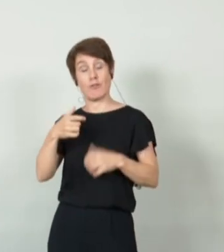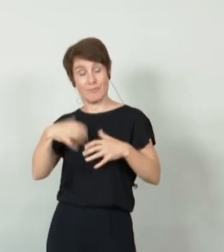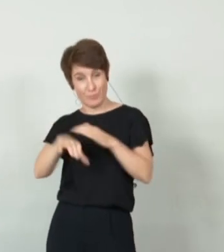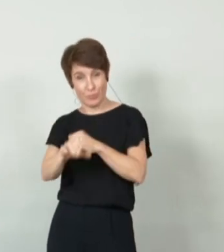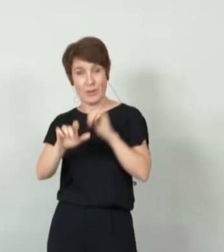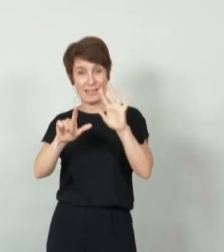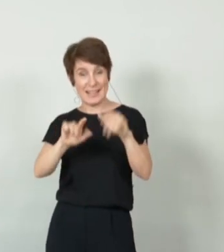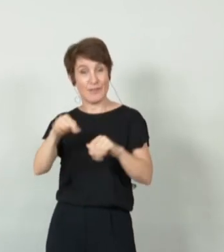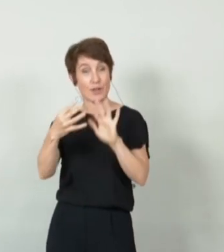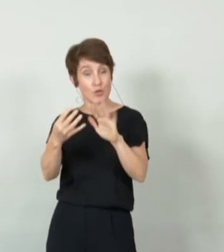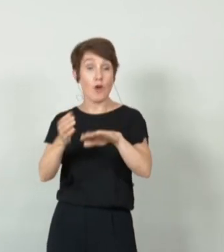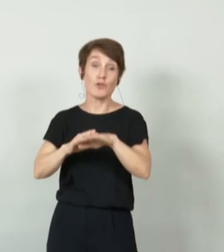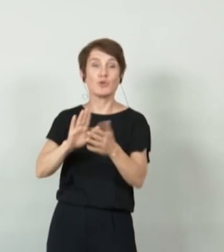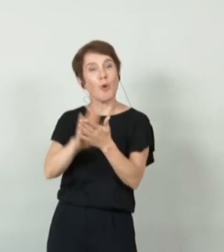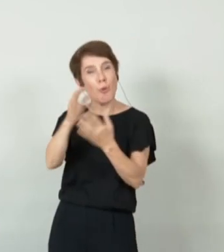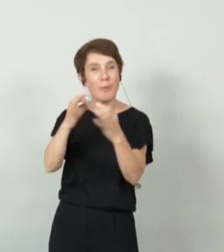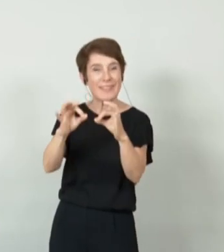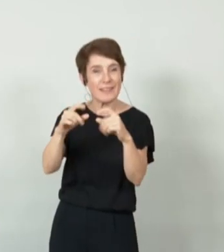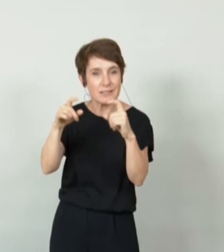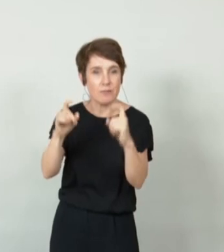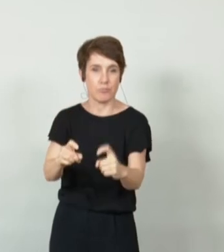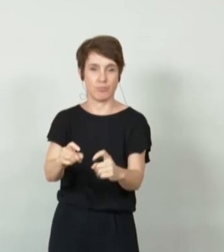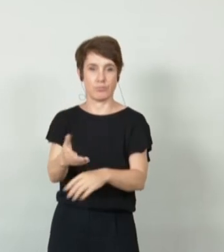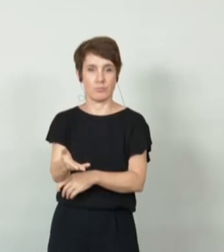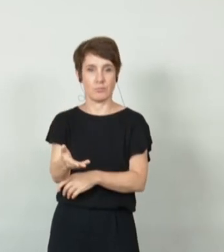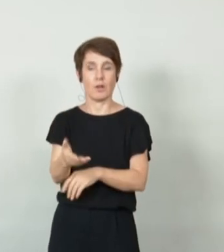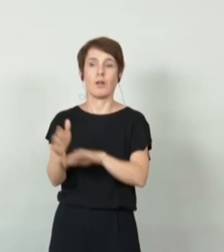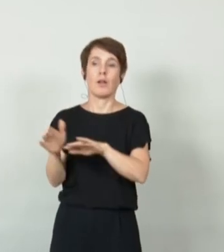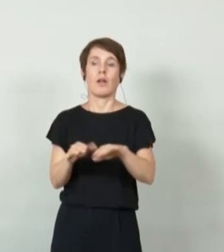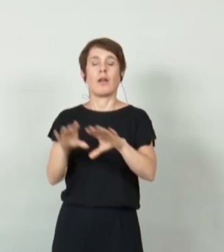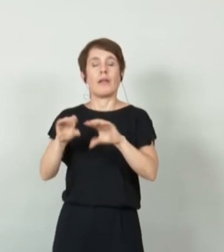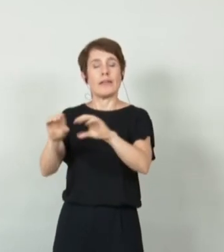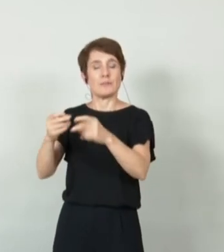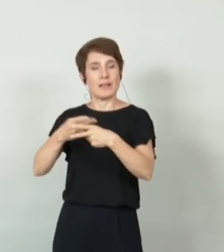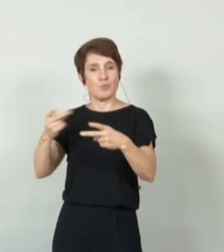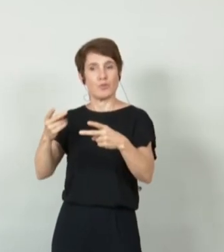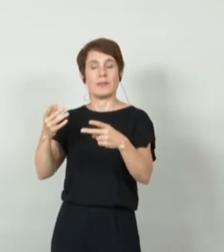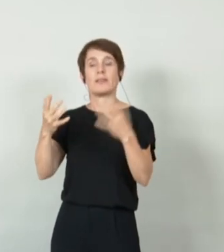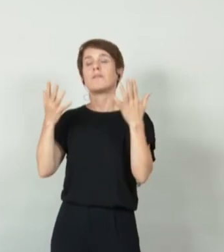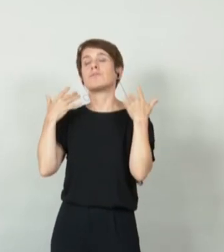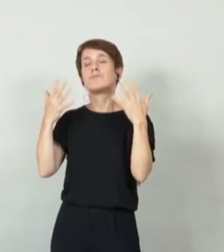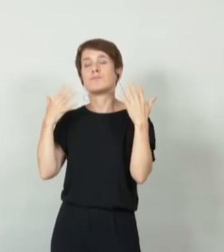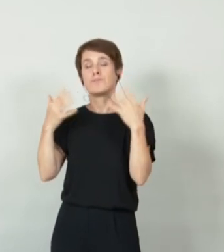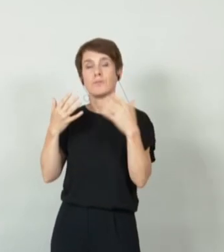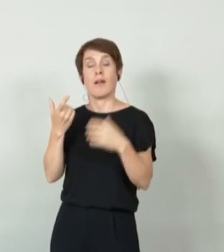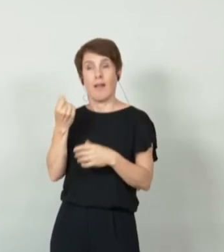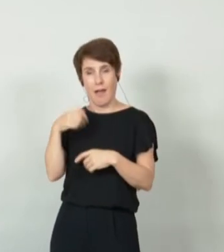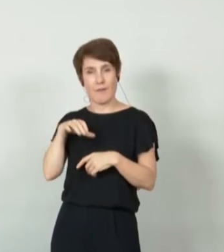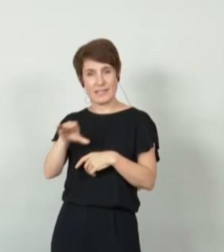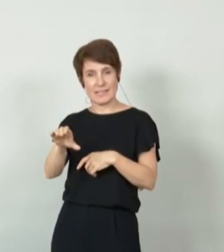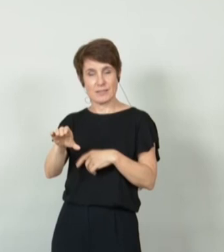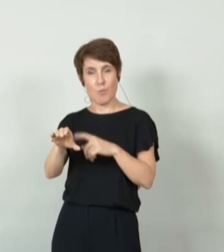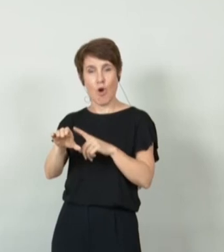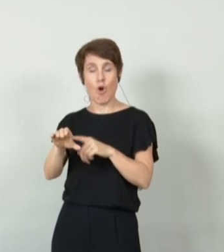10,4 millions annoncés 24% de moins espace public apaisé végétalisé et rafraîchissant et investissements de proximité